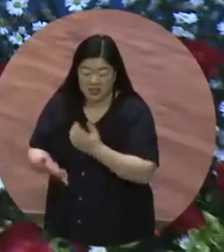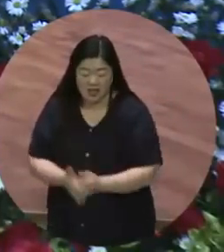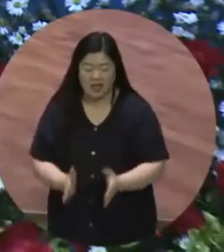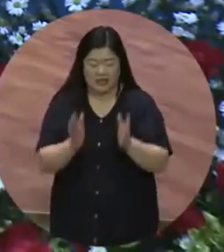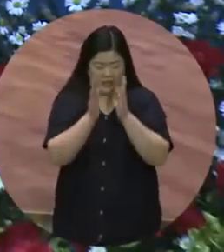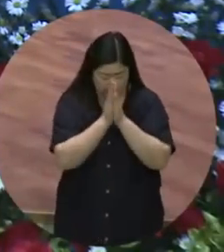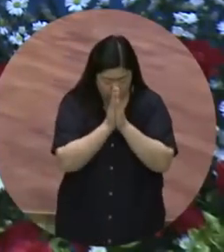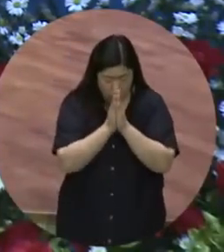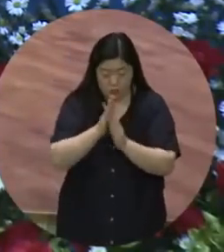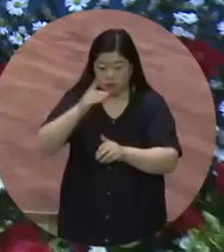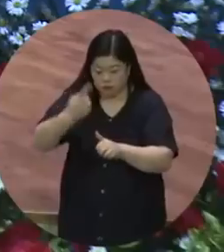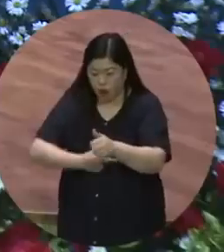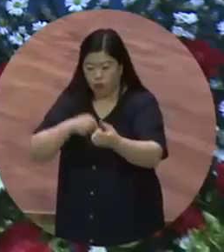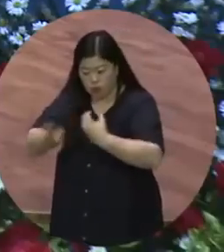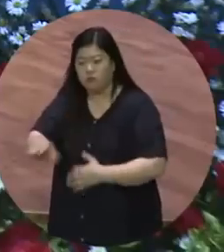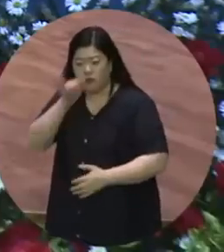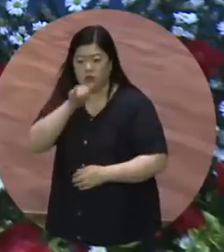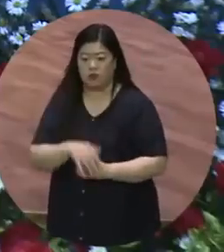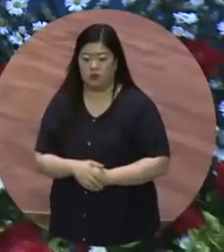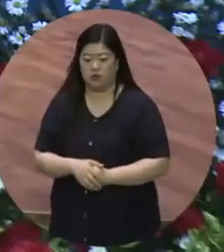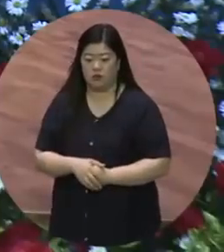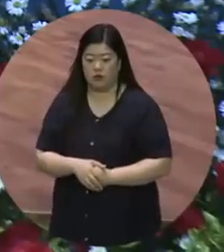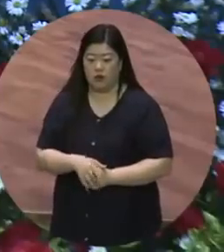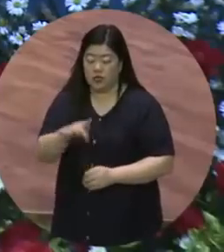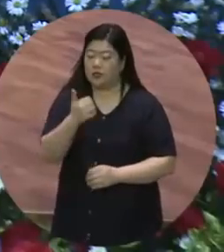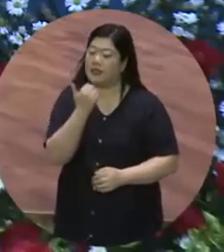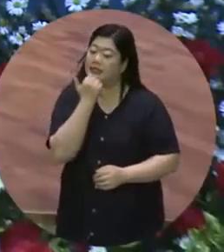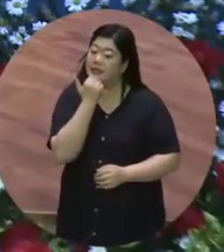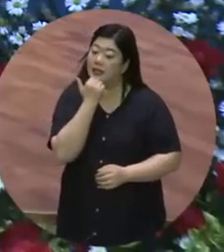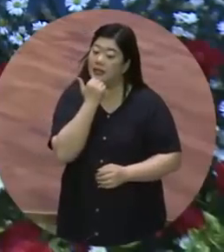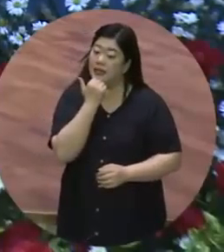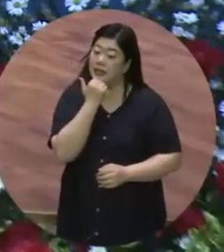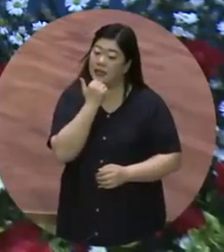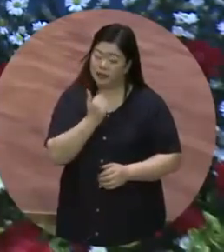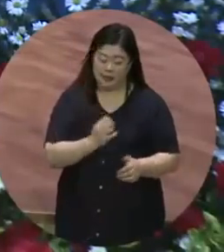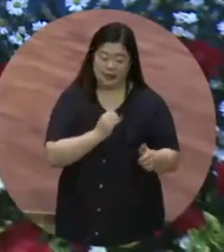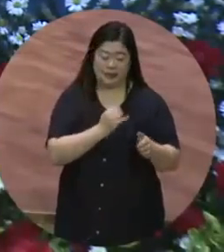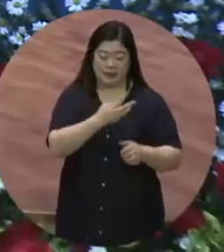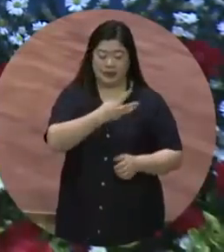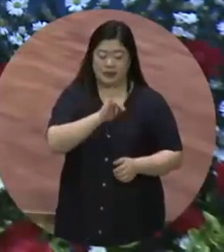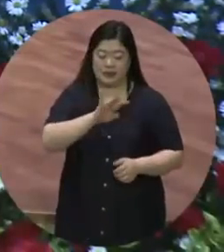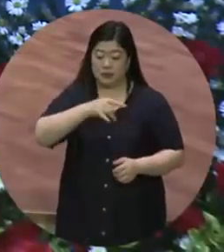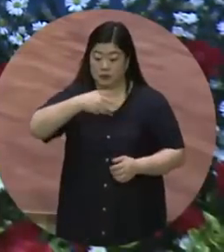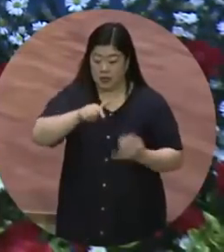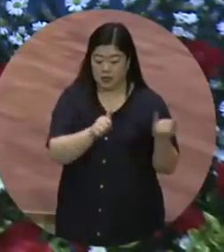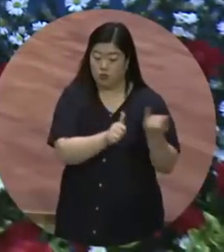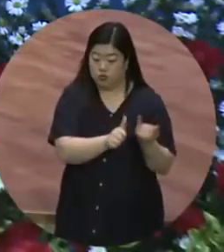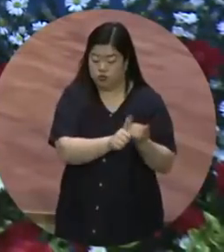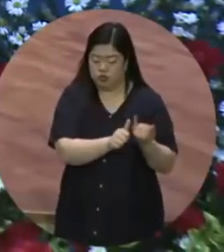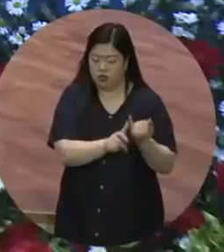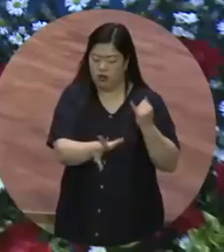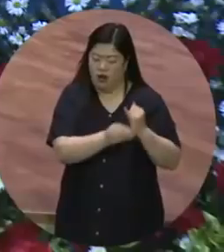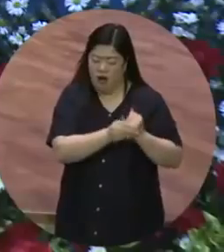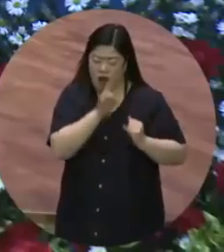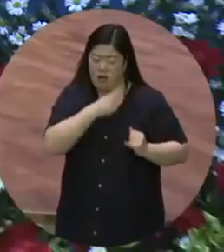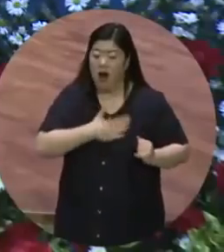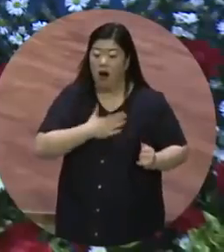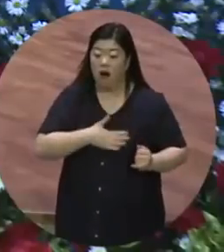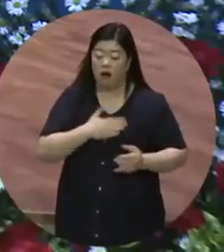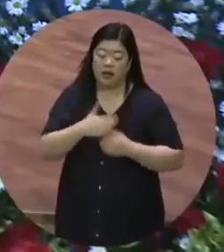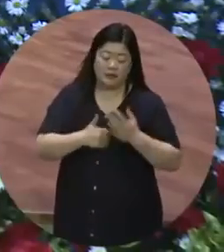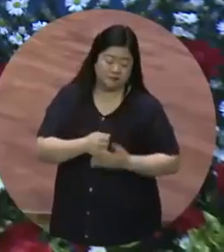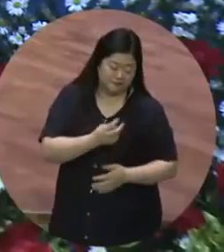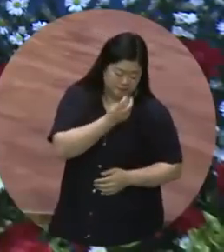아이를 갖게 된 것은 뭐요? 하나님의 섭리였어요. 하나님 다 알고 계세요. 다 보고 계세요. 그래서